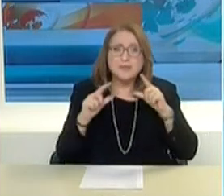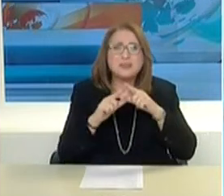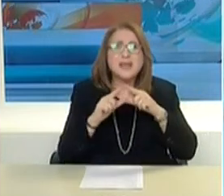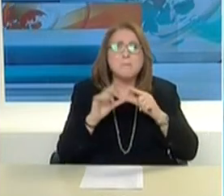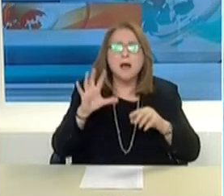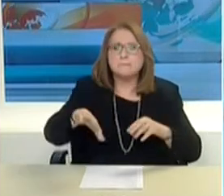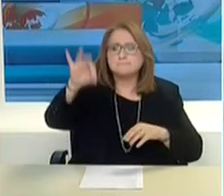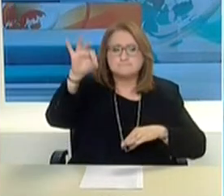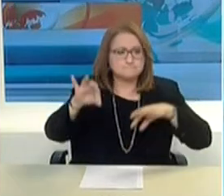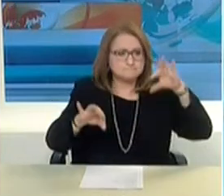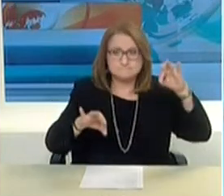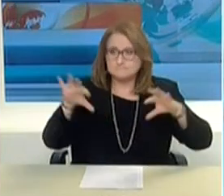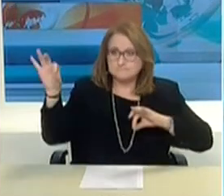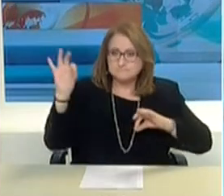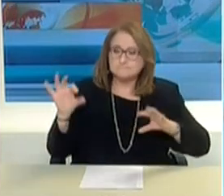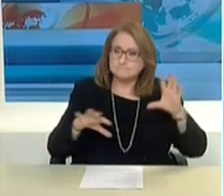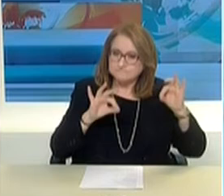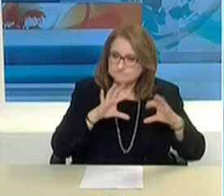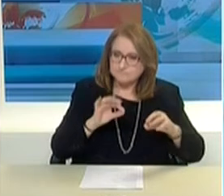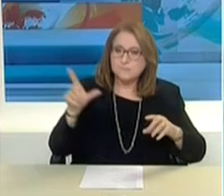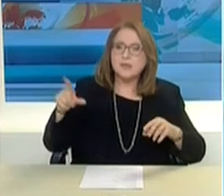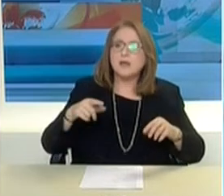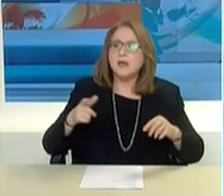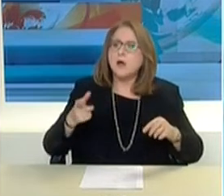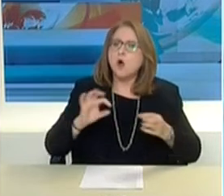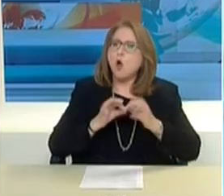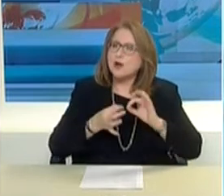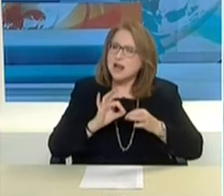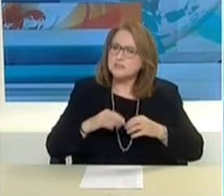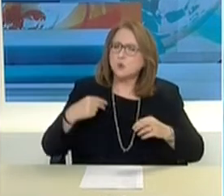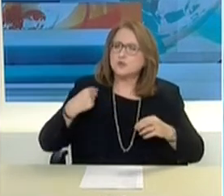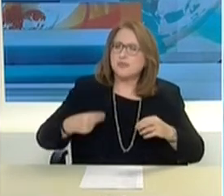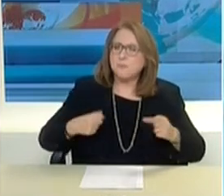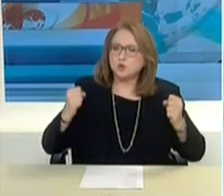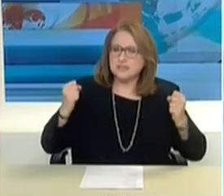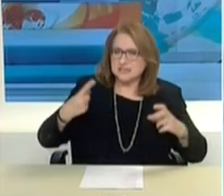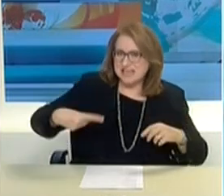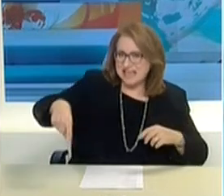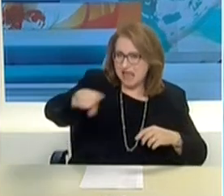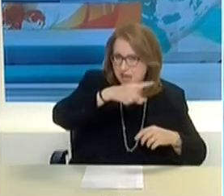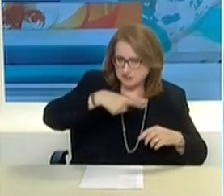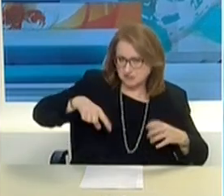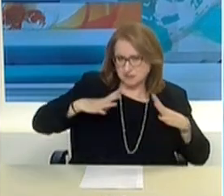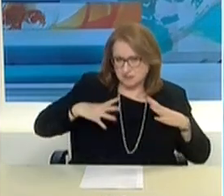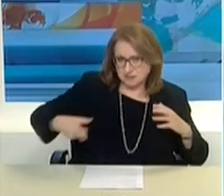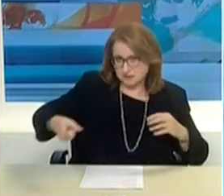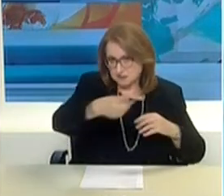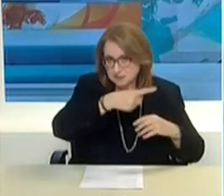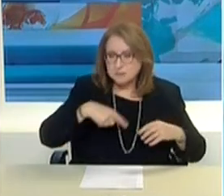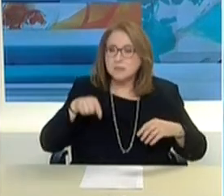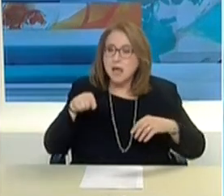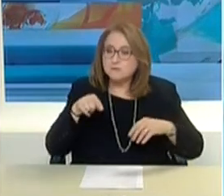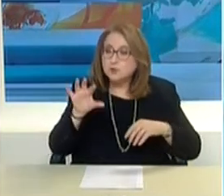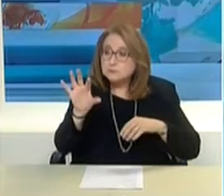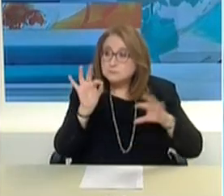κάτω από την ηγεσία και την καθοδήγηση του Εθνικού Οργανισμού Δημόσιας Υγείας, αντιπροσωπευτικό δείγμα ασθενών με